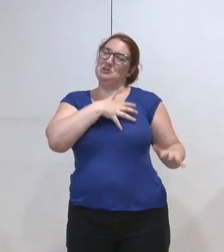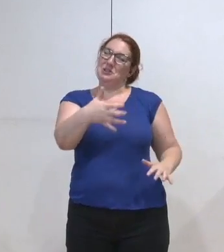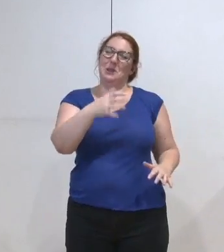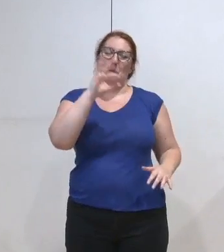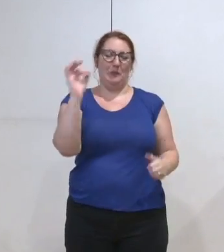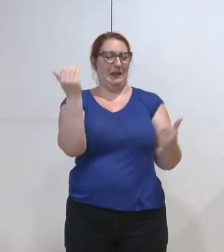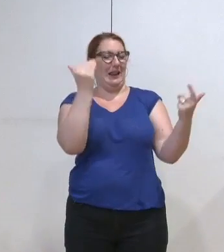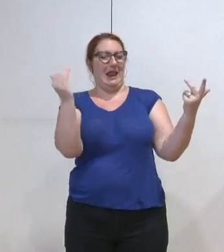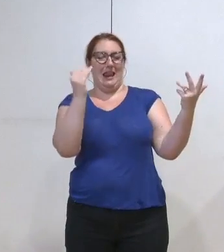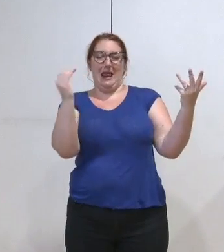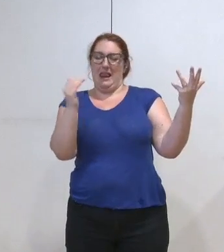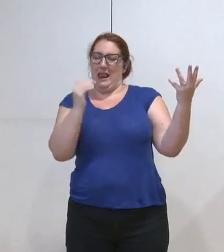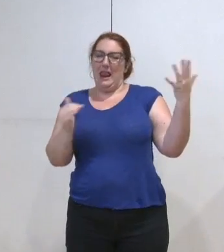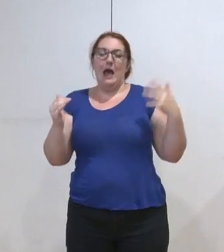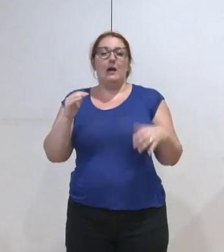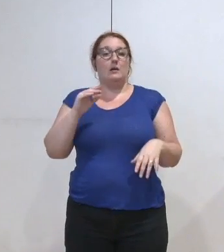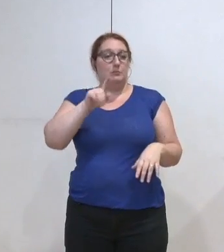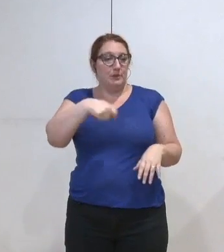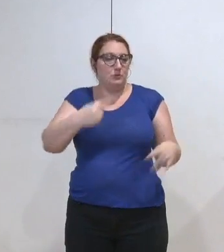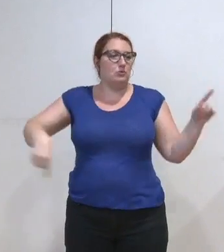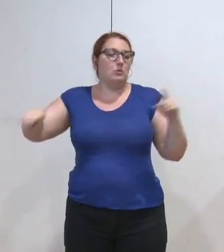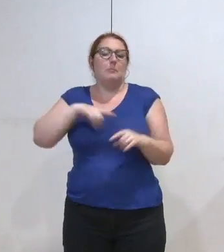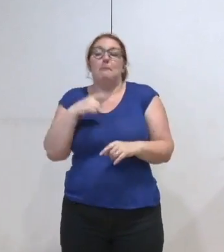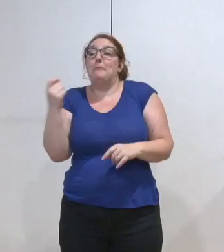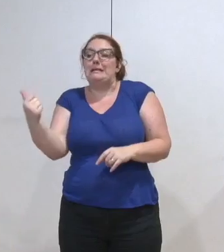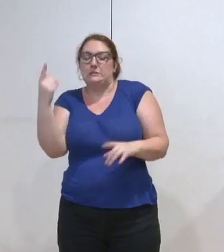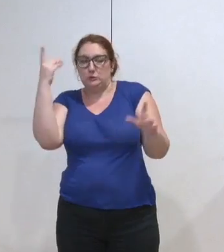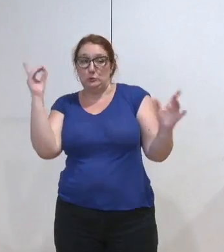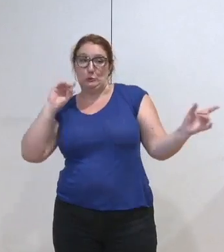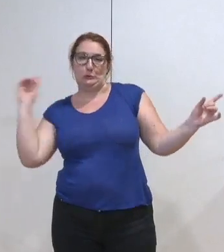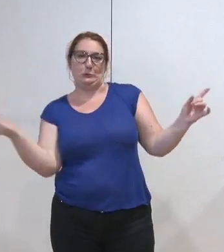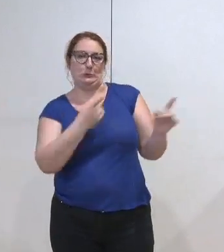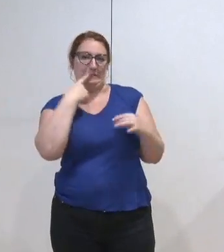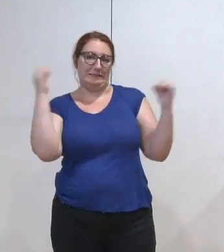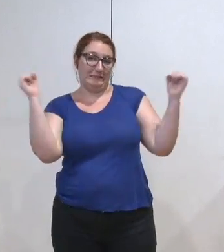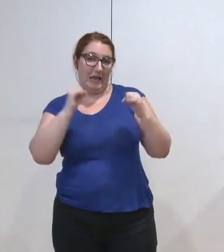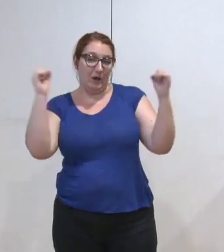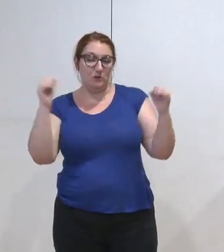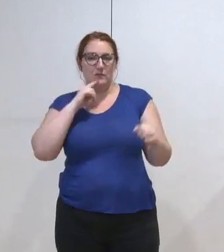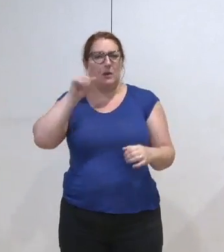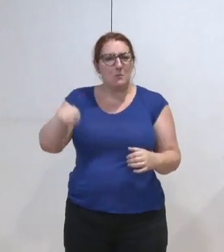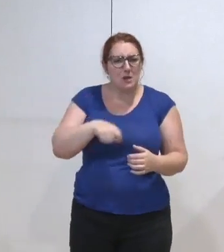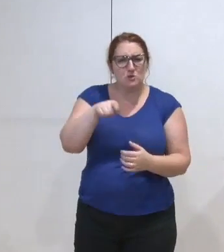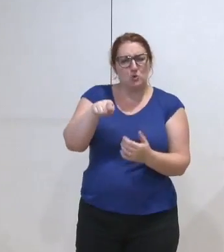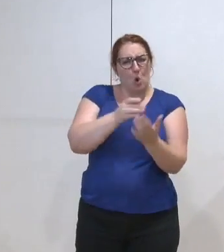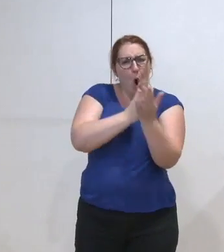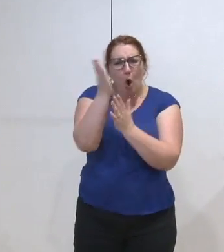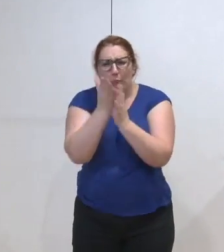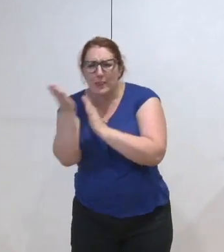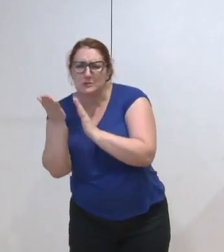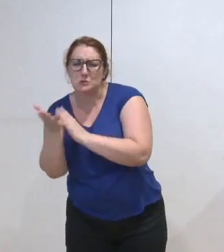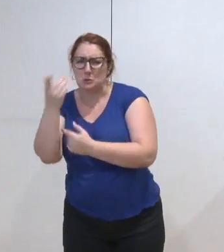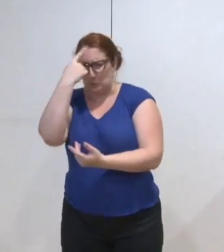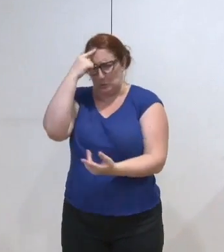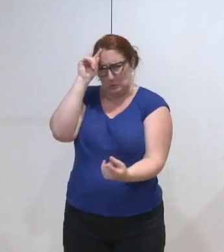dit que nous partageons tous bien sûr ou presque et qui donne certainement des orientations un fil rouge une